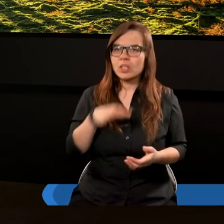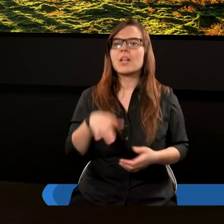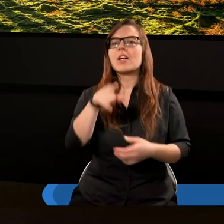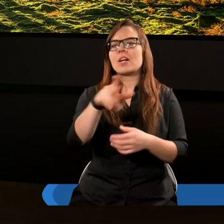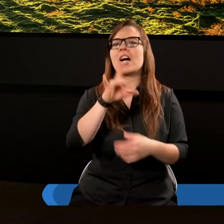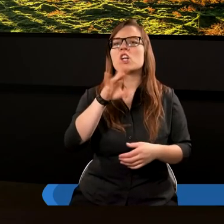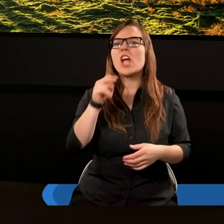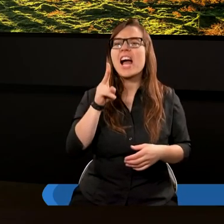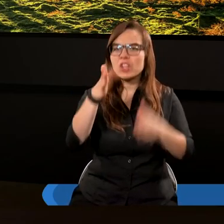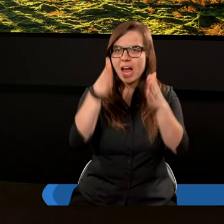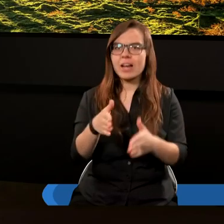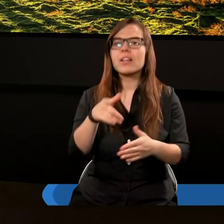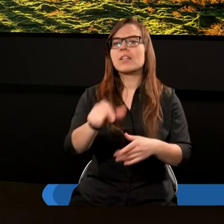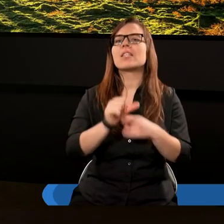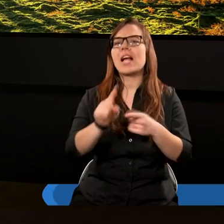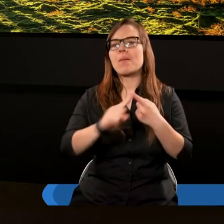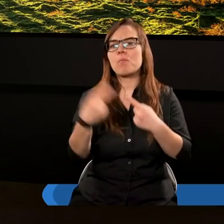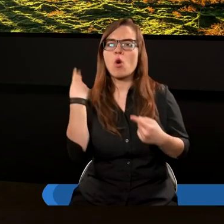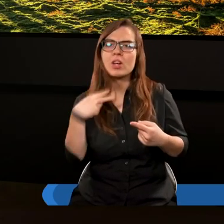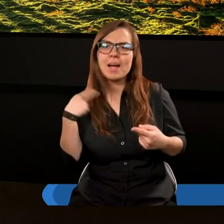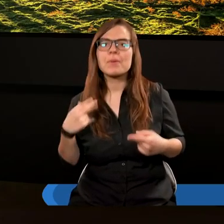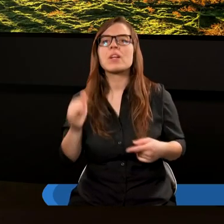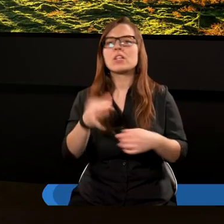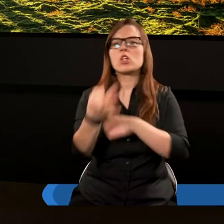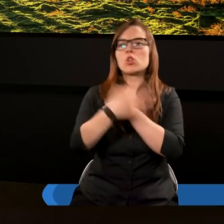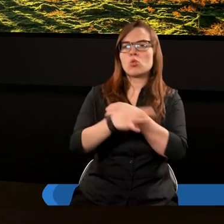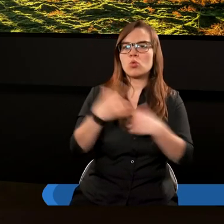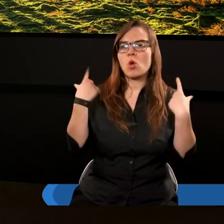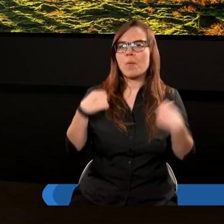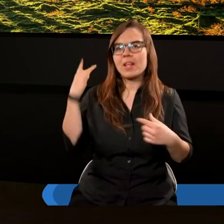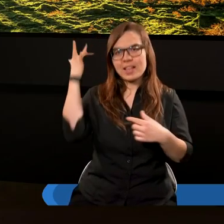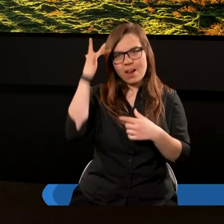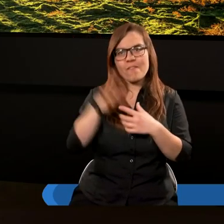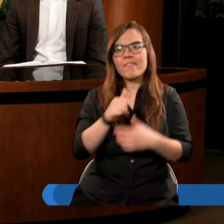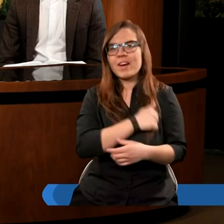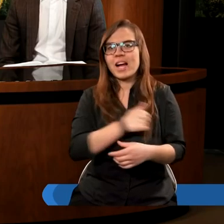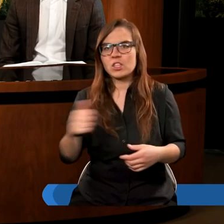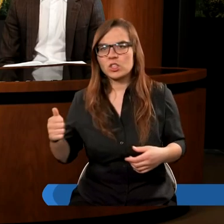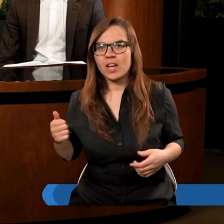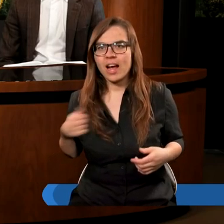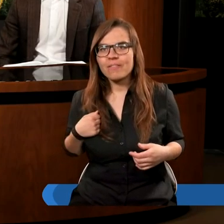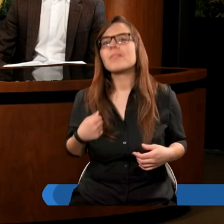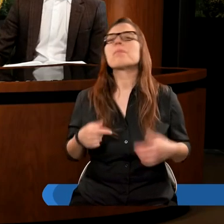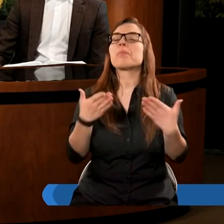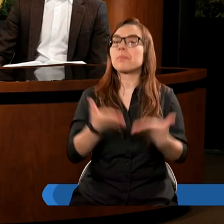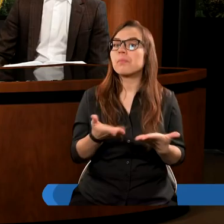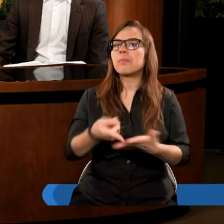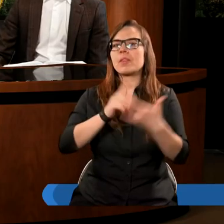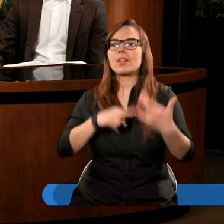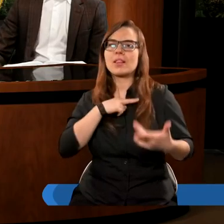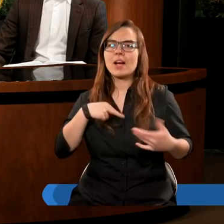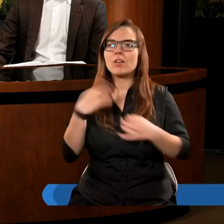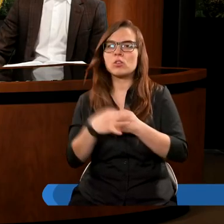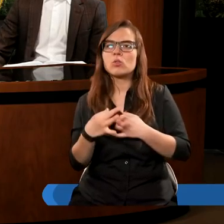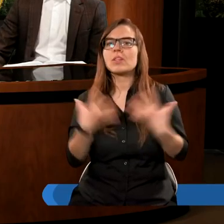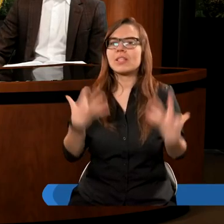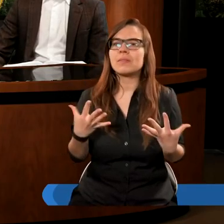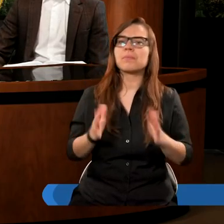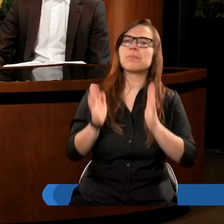Ja mam na imię Grzesiek, jestem po seminarium i obecnie studiuję teologię w Warszawie. I przed naszym studiom Słowa Bożego